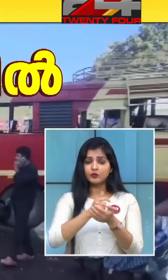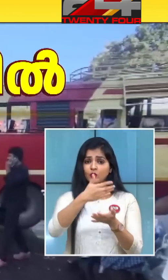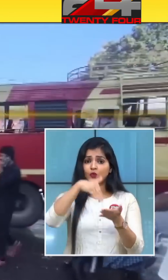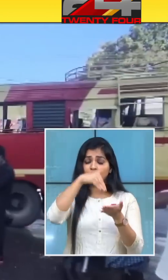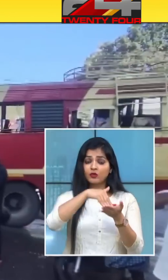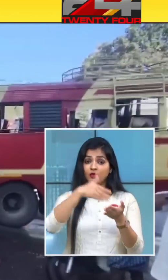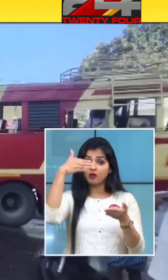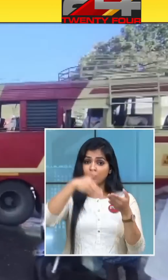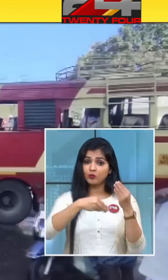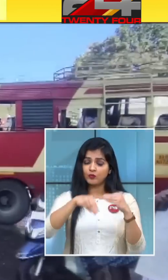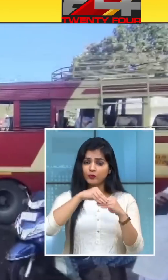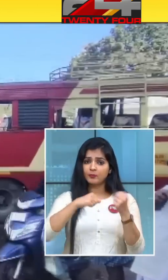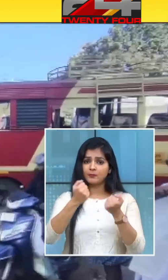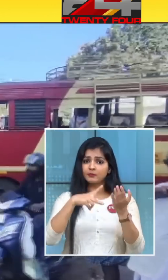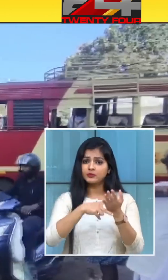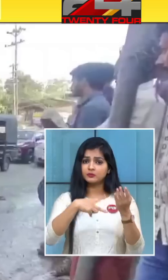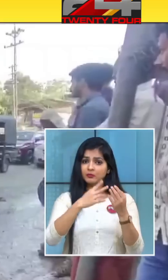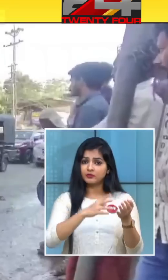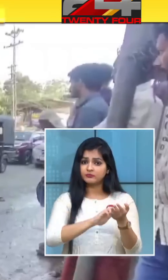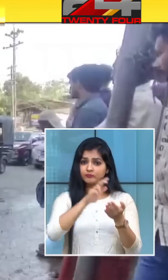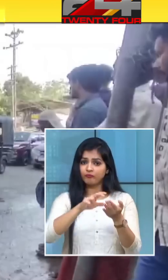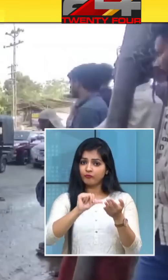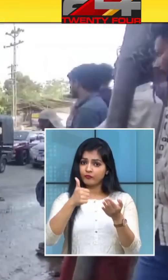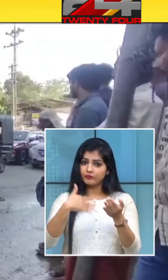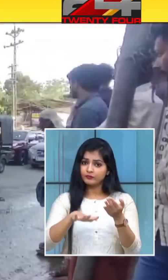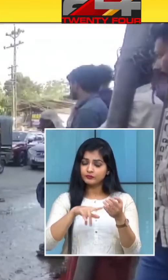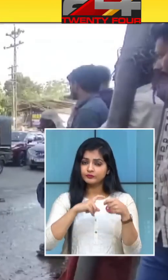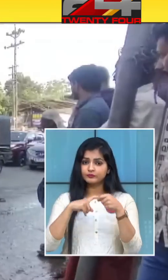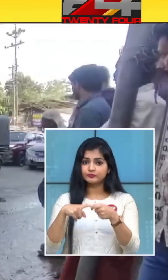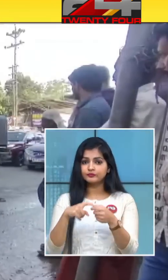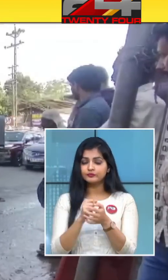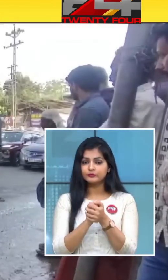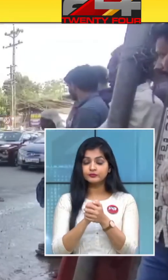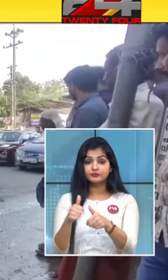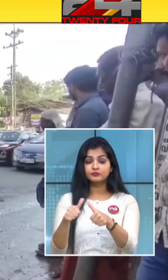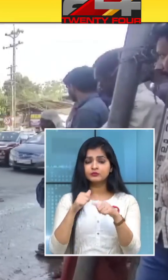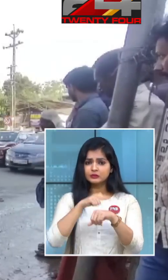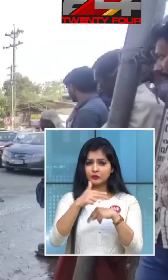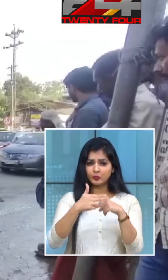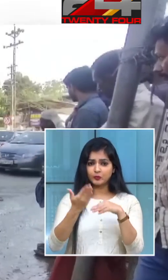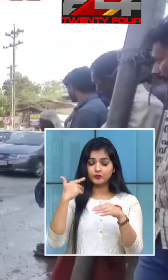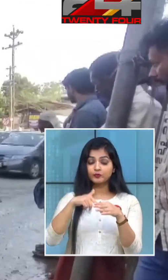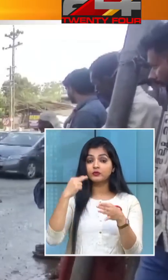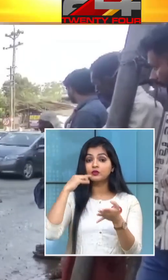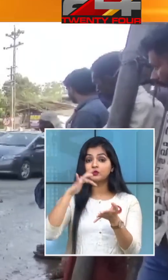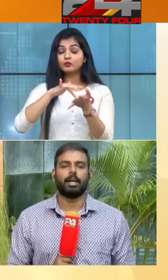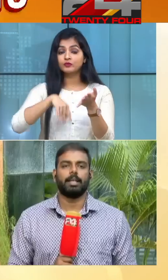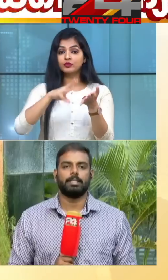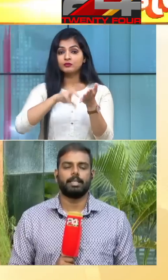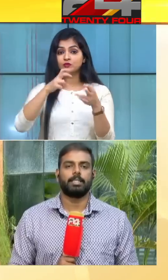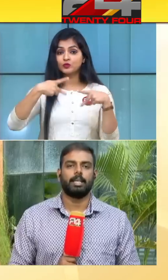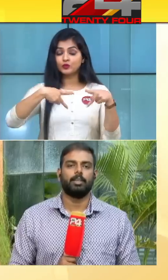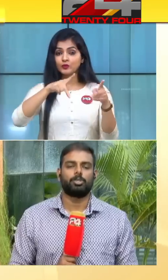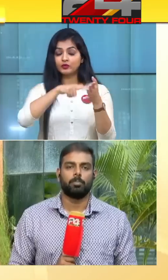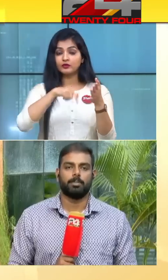കുഴിയാണോ? ബസ് ഇപ്പോൾ പുറത്തേക്ക് എടുത്തിട്ടുണ്ടോ? സുഹൈൽ, അല്പസമയം മുമ്പാണ് തിരുവനന്തപുരത്തെ MC റോഡിൽ